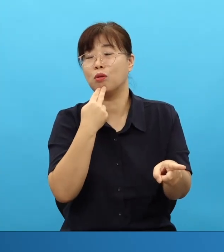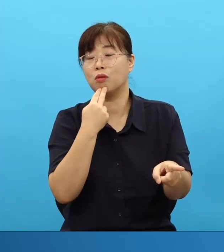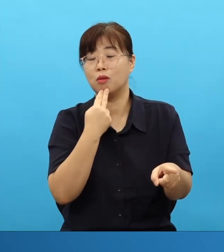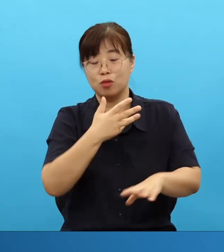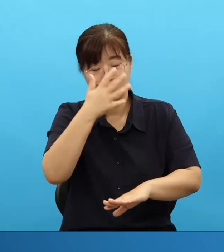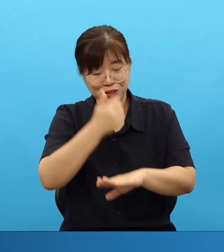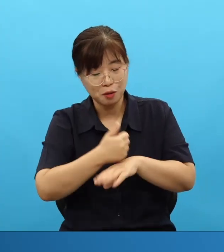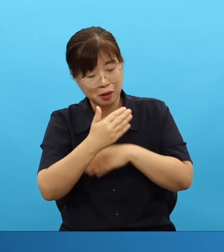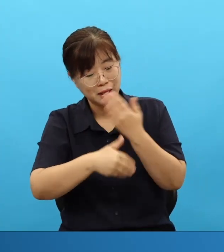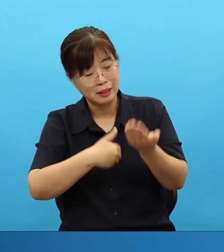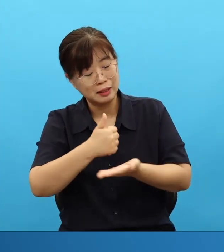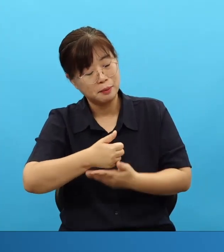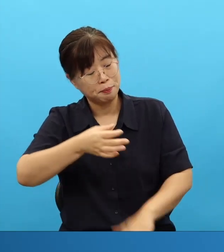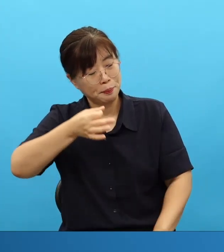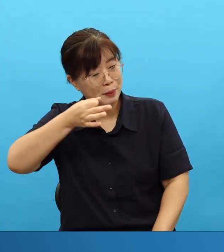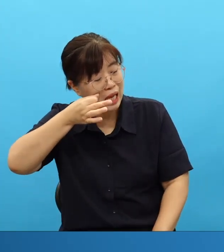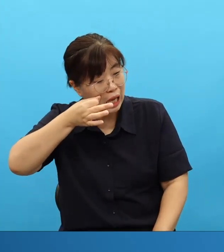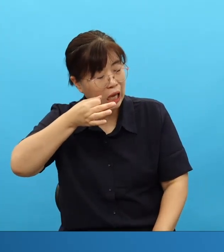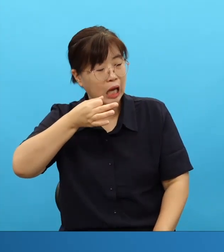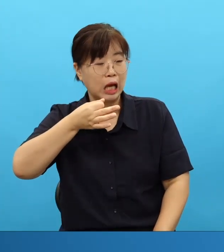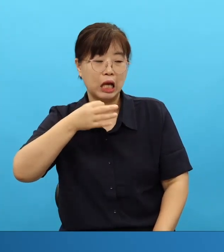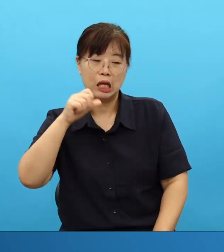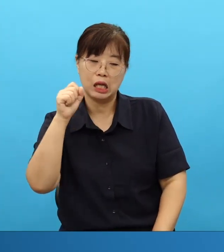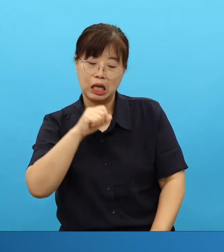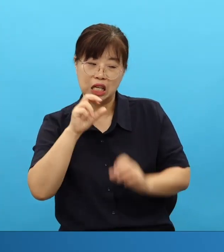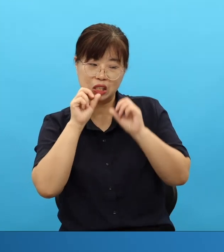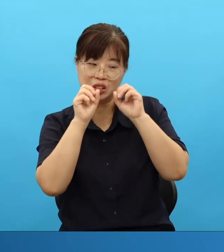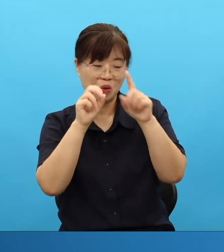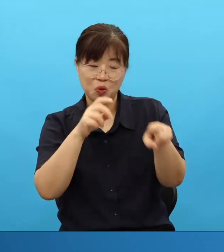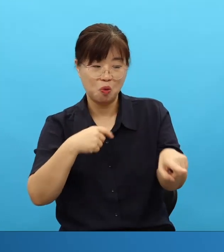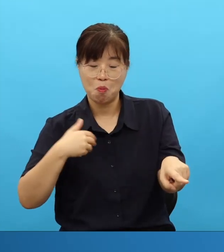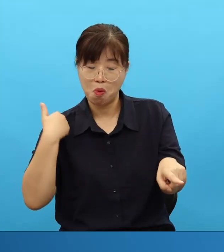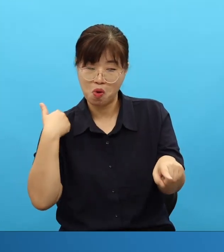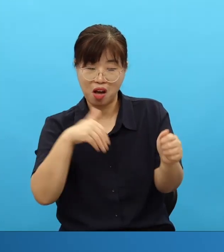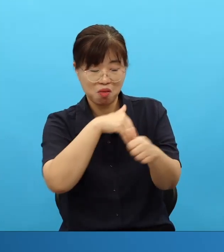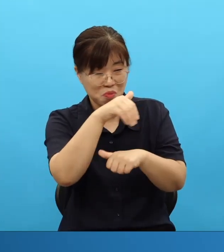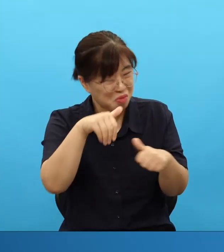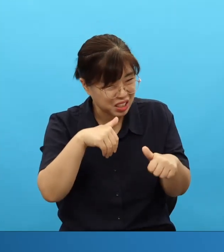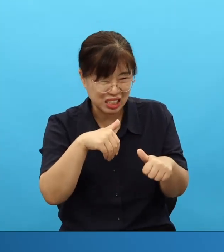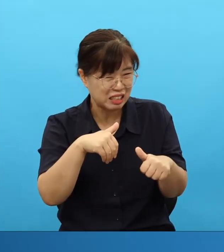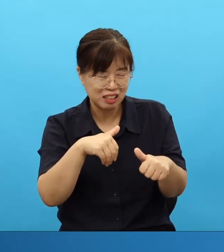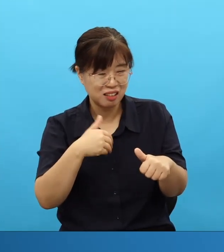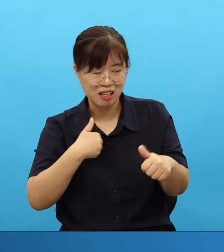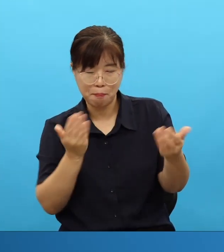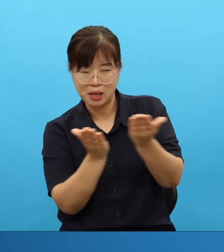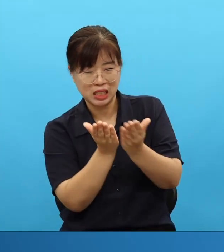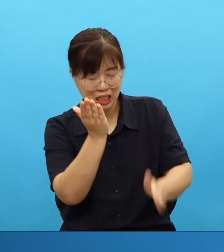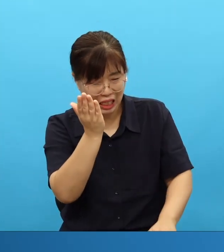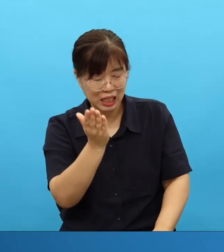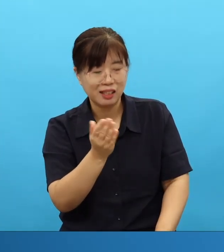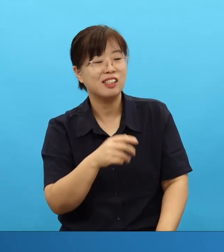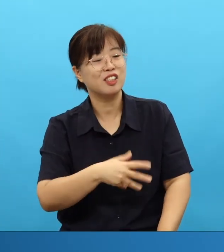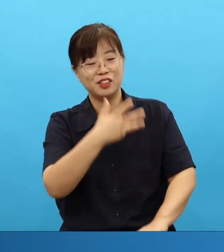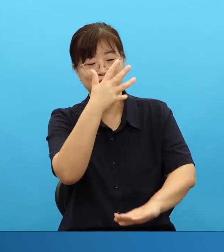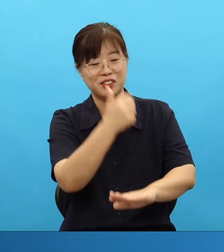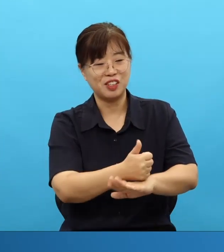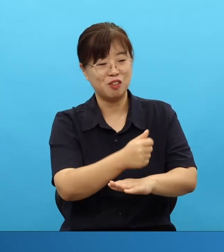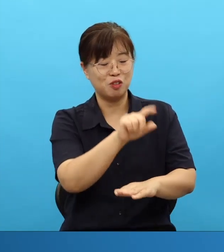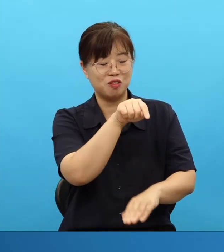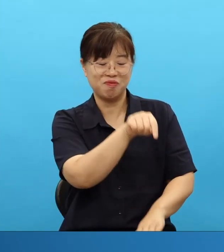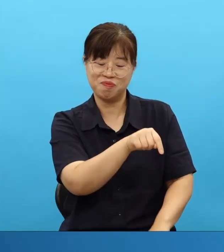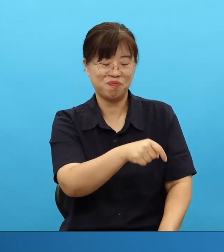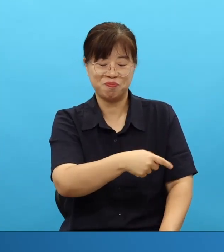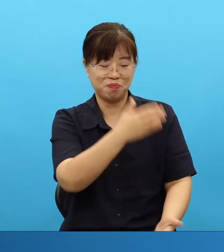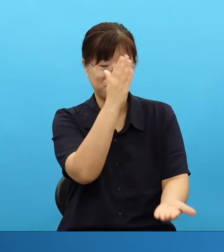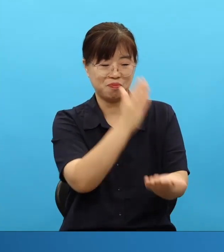거 이게 굉장히 중요한 겁니다 예수님께서 공생의 3년 동안에 사역을